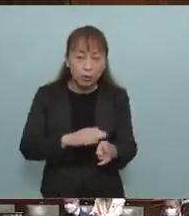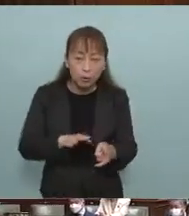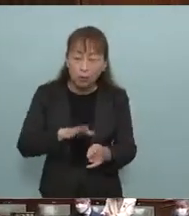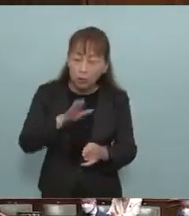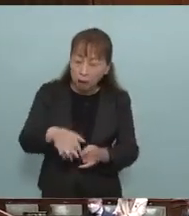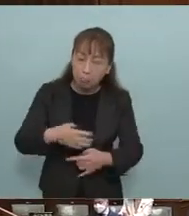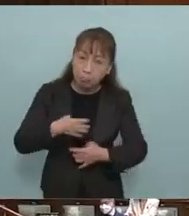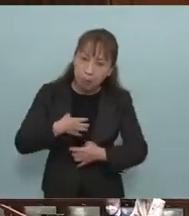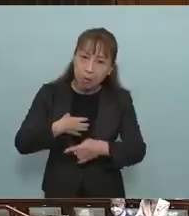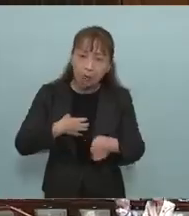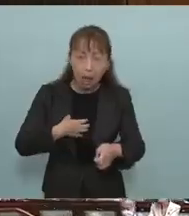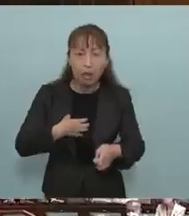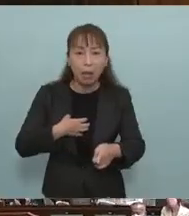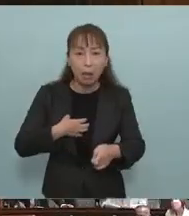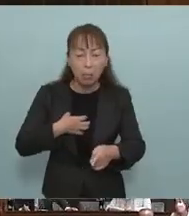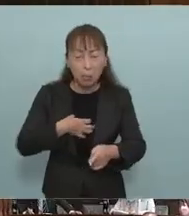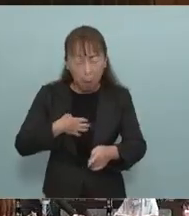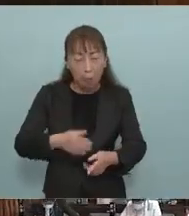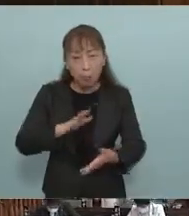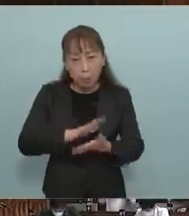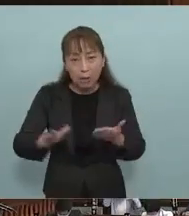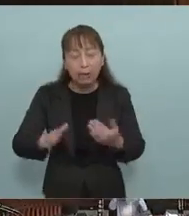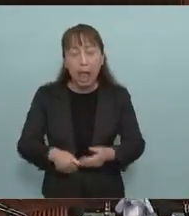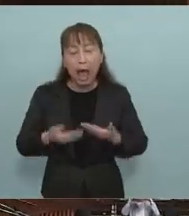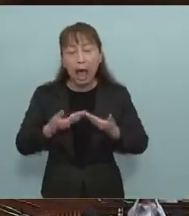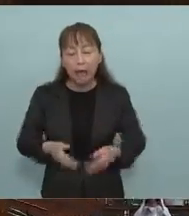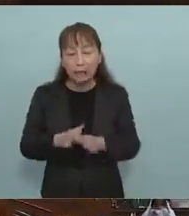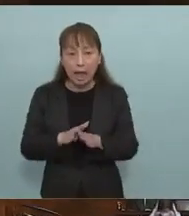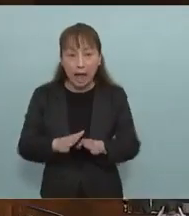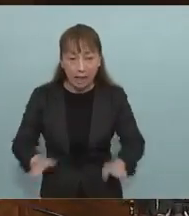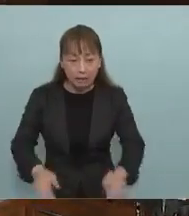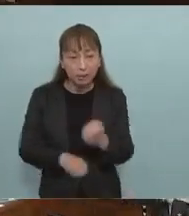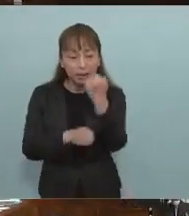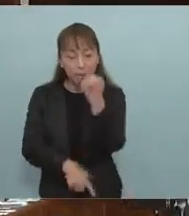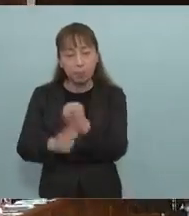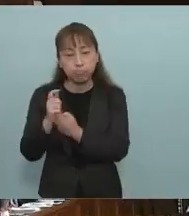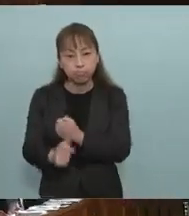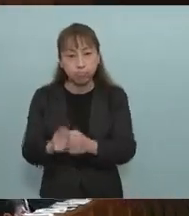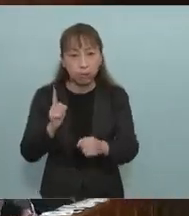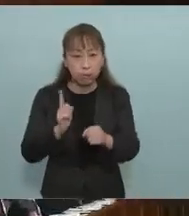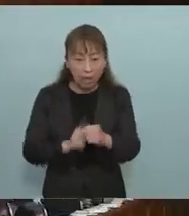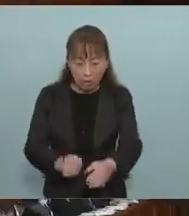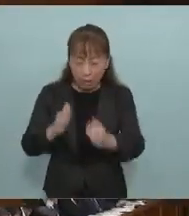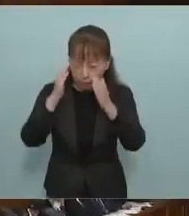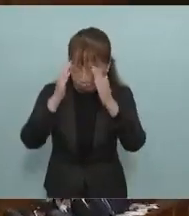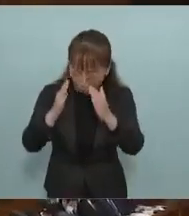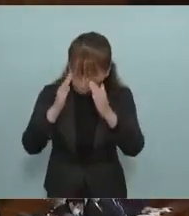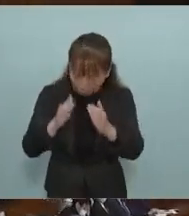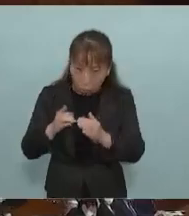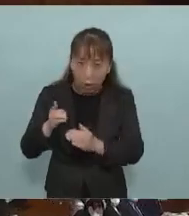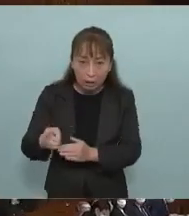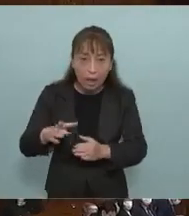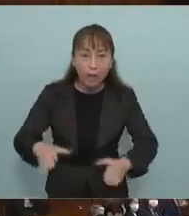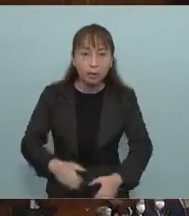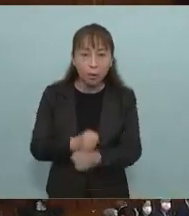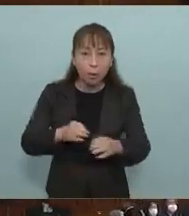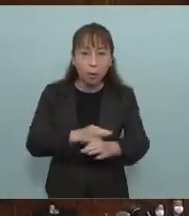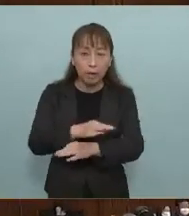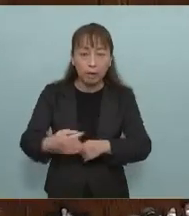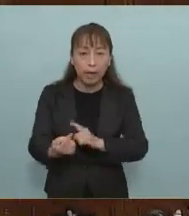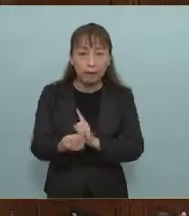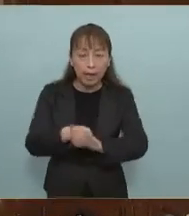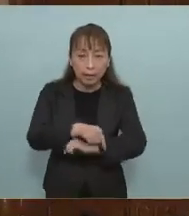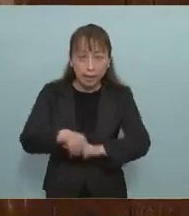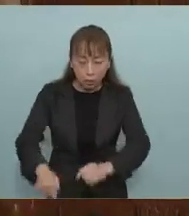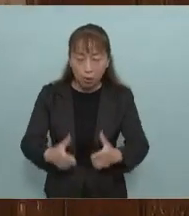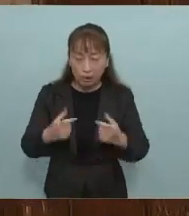不安を払拭し、安全・安心の基盤を強化するため、総力を挙げて総合経済対策を万